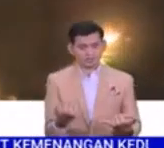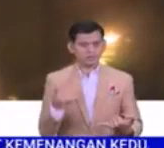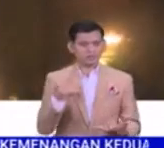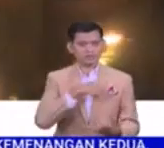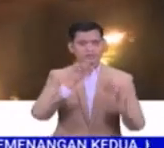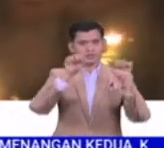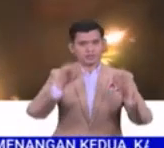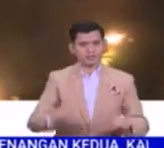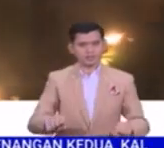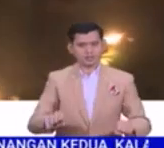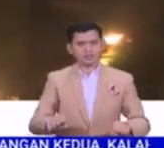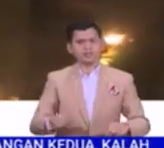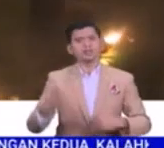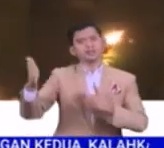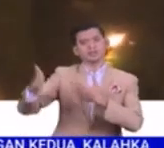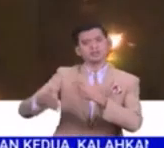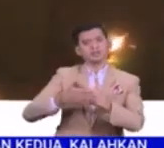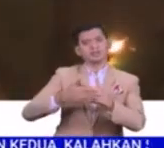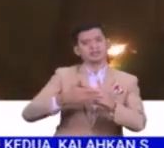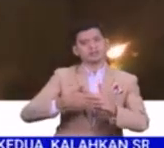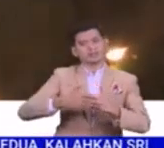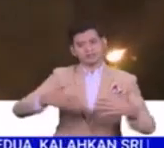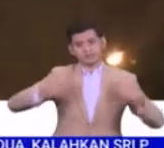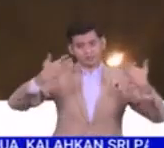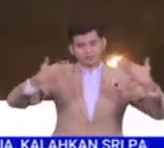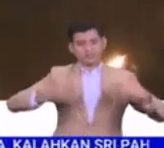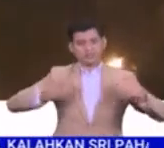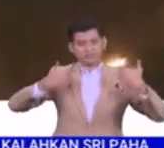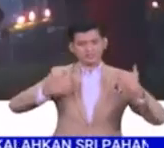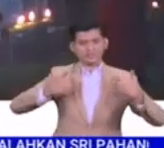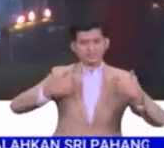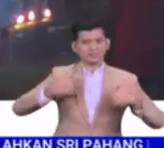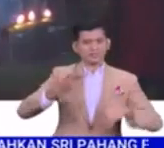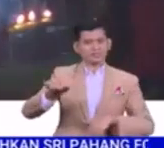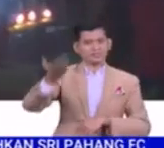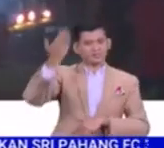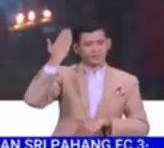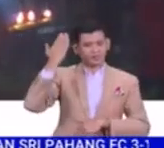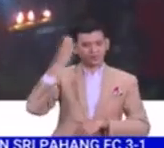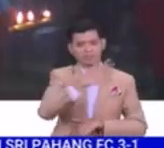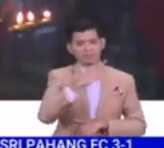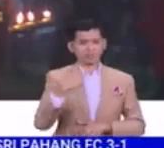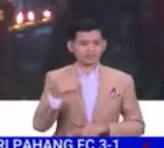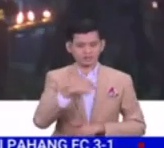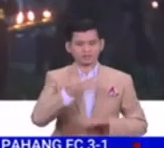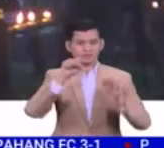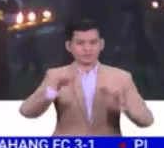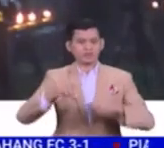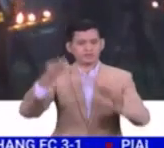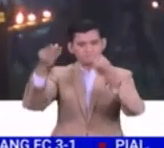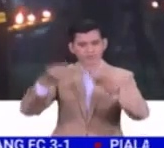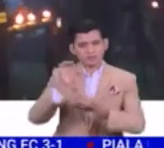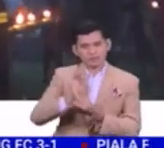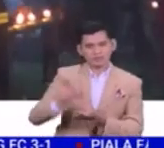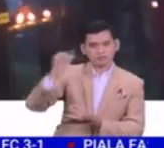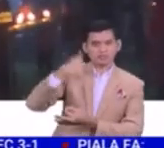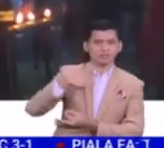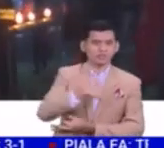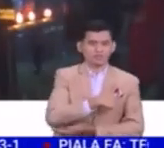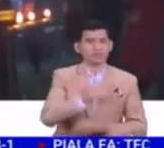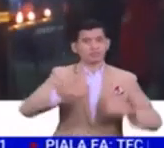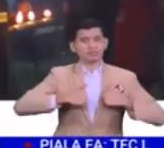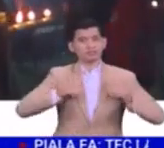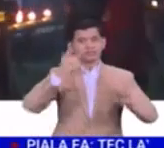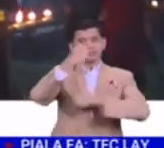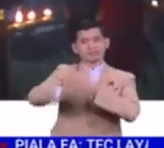dapat mengembalikan nostalgia kita pada zaman dulu-dulu dan juga menaikkan lagi semangat kita untuk sambut Hari Raya Aidilfitri